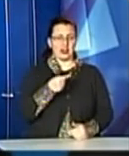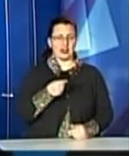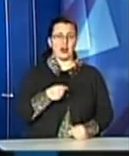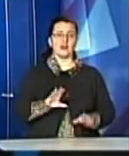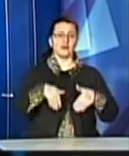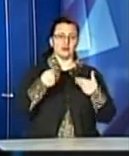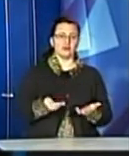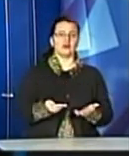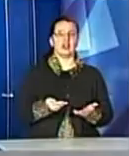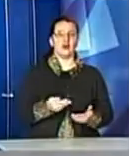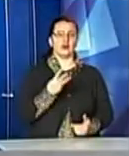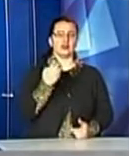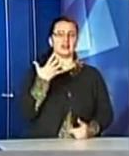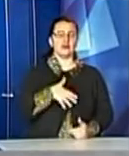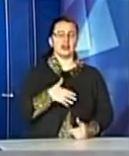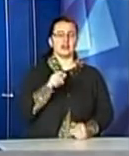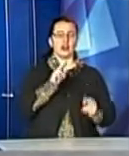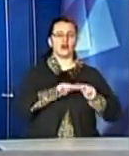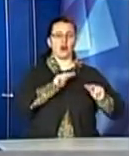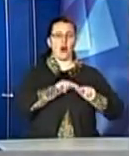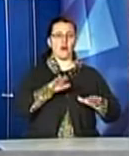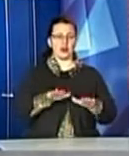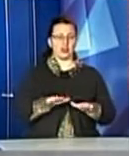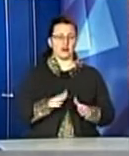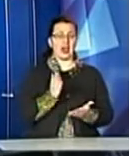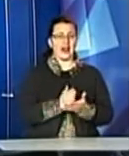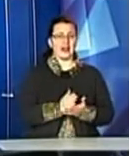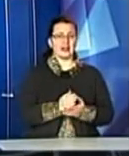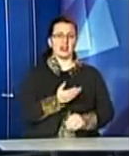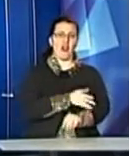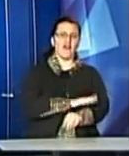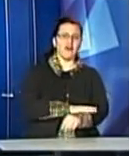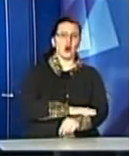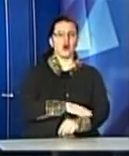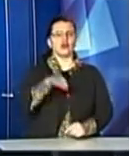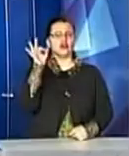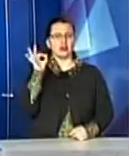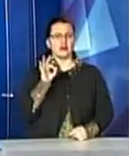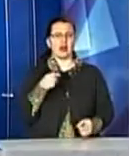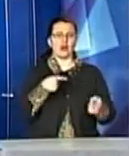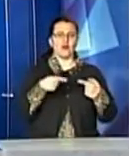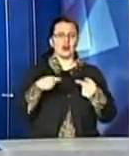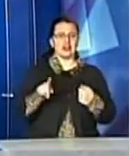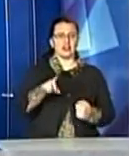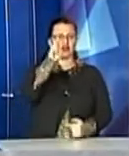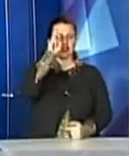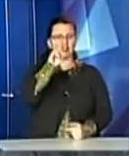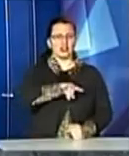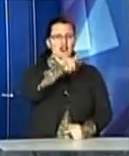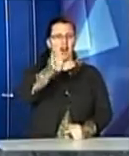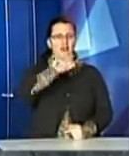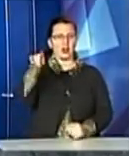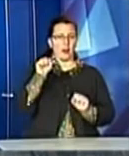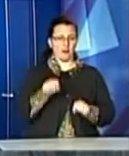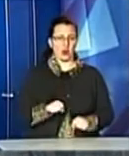робочих місць у Києві та у Львові. Із Львова з'явилися рейси до Кракова, Вроцлава, Будапешта, Берліна, Ейндховена, Мюнхена та Лондона.